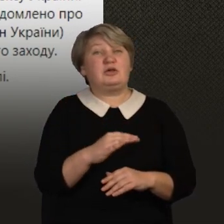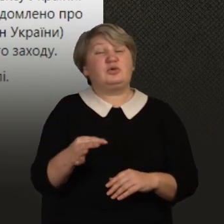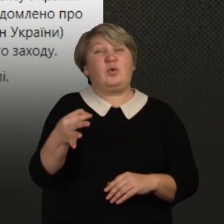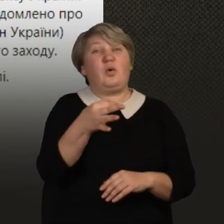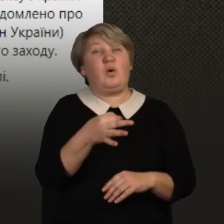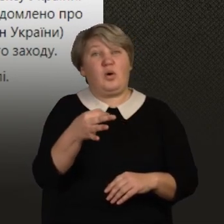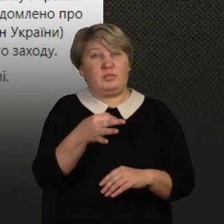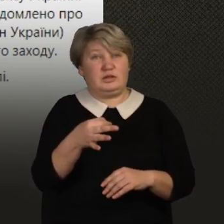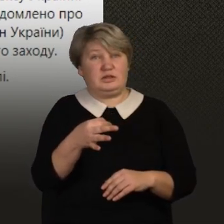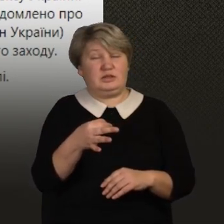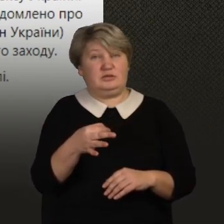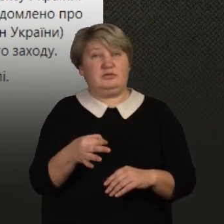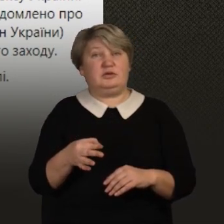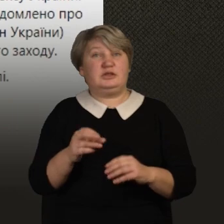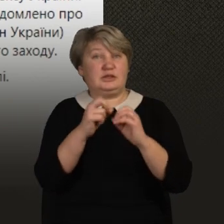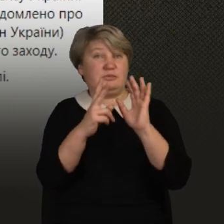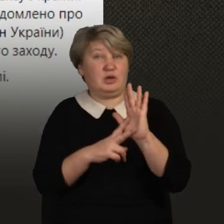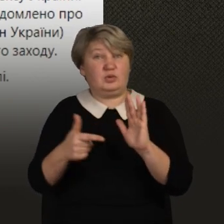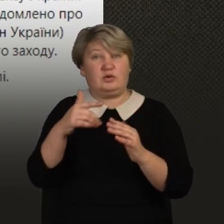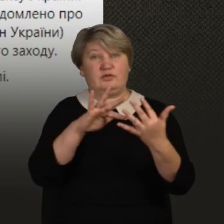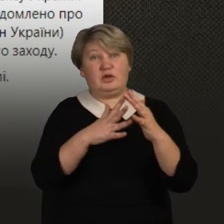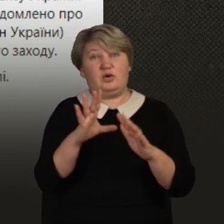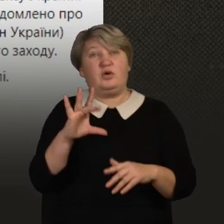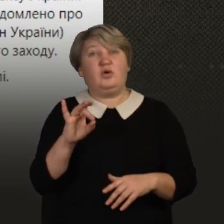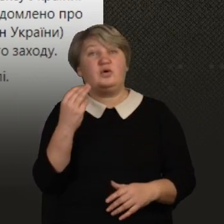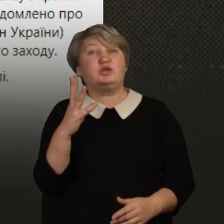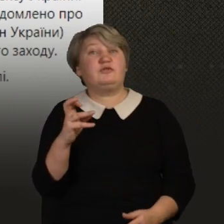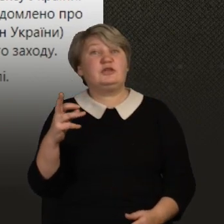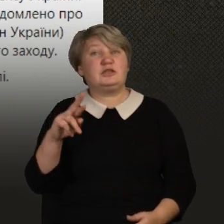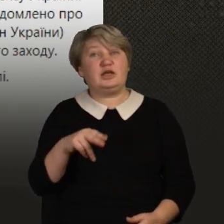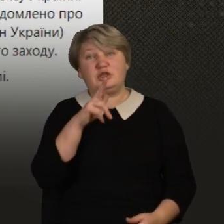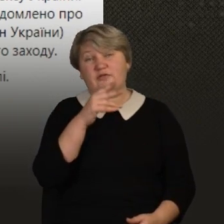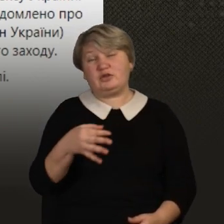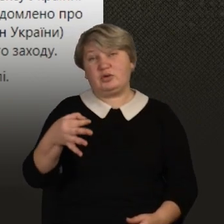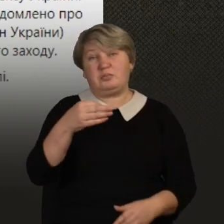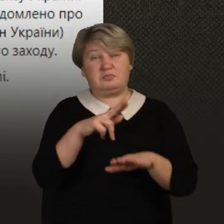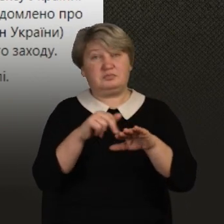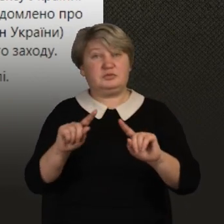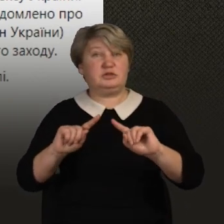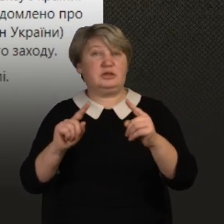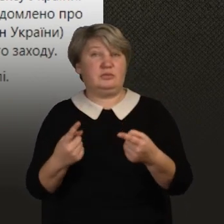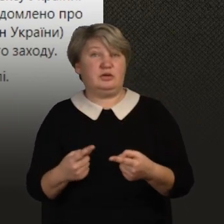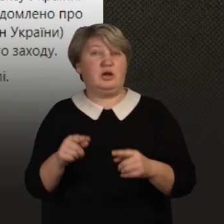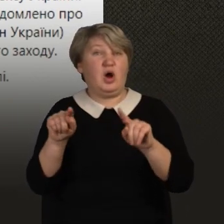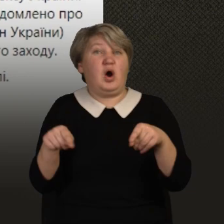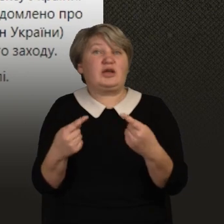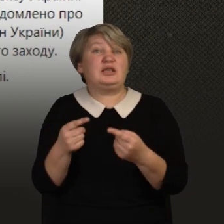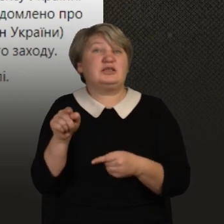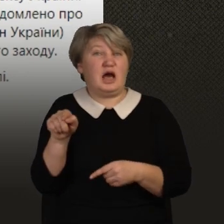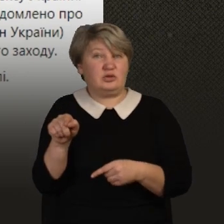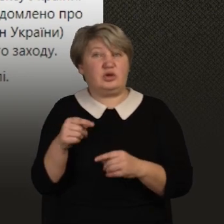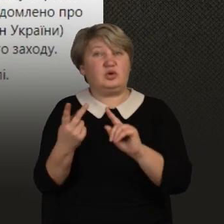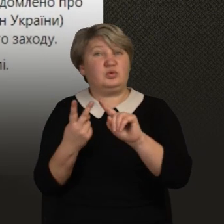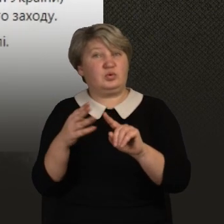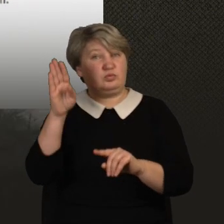пунктів пропуску. 17 грудня в селі Оршівці Чернівецької області правоохоронці затримали ймовірного організатора схеми з іншим чоловіком